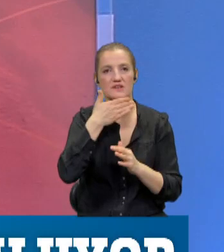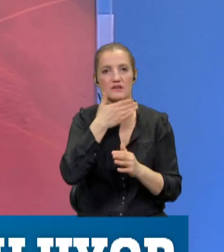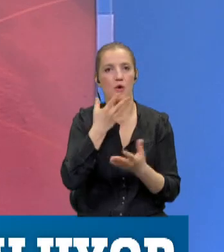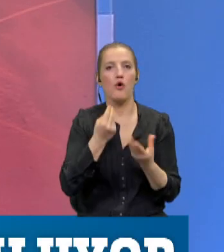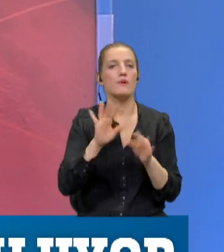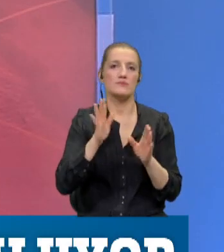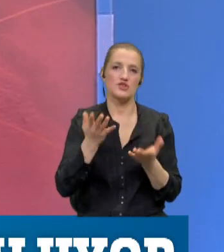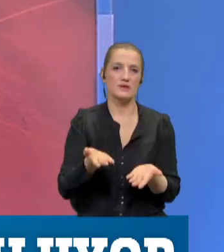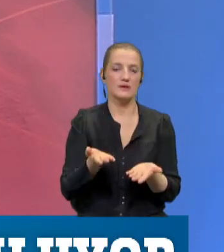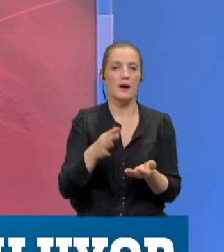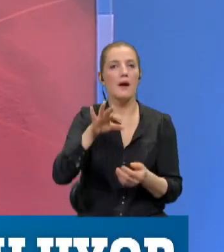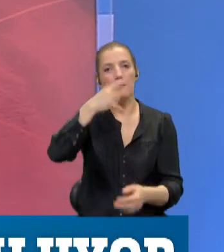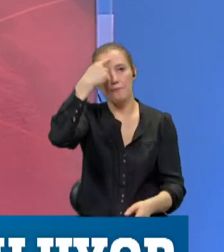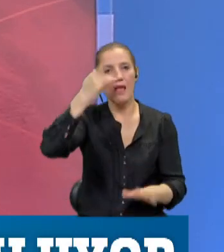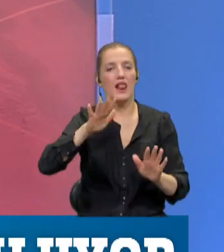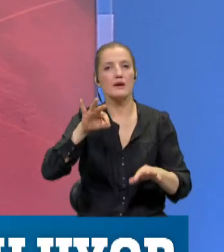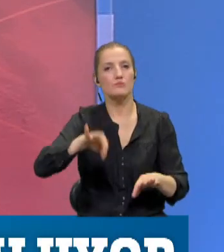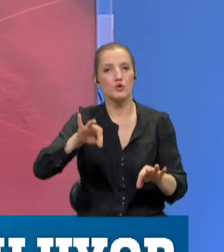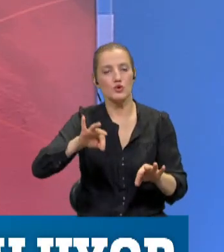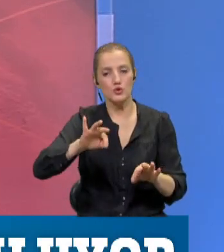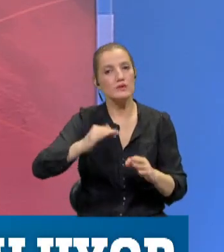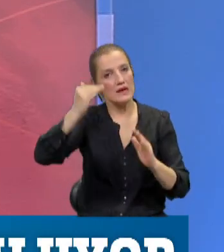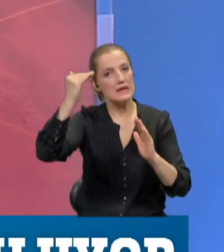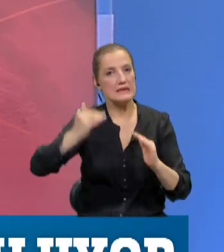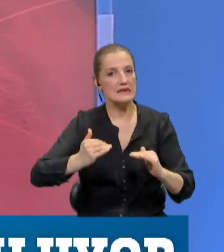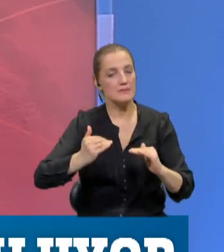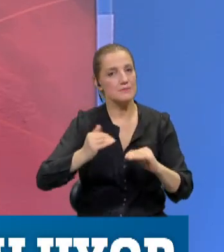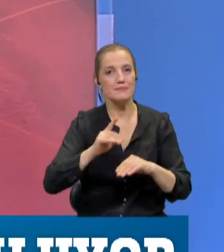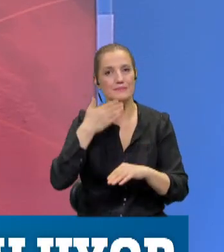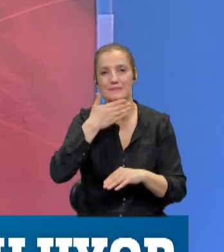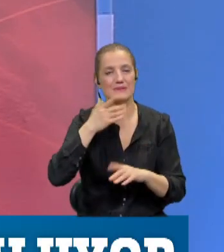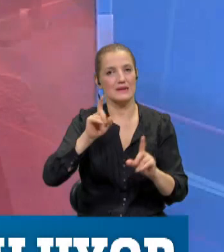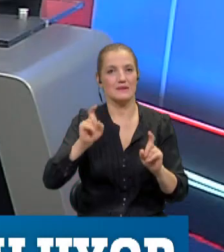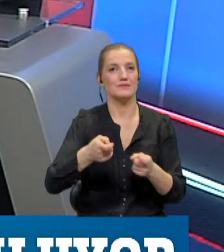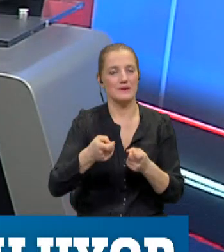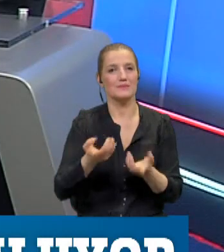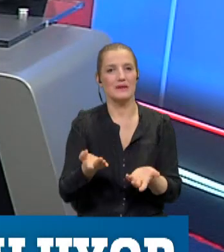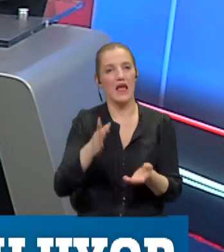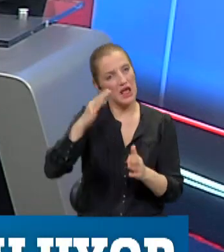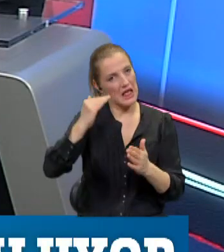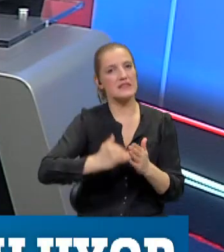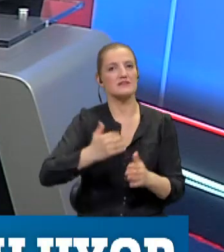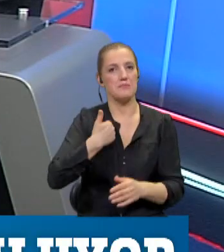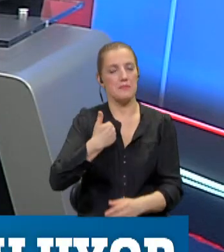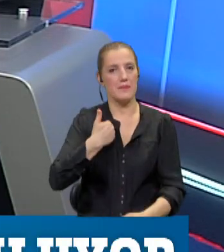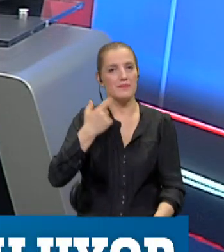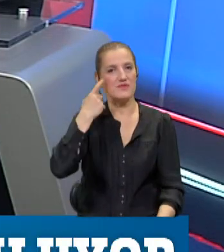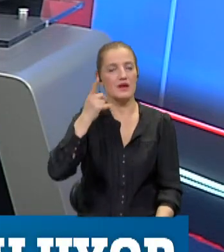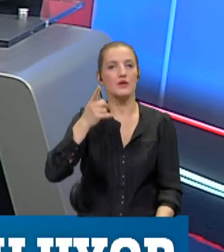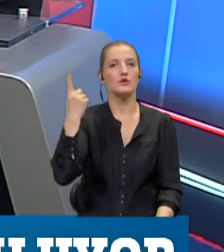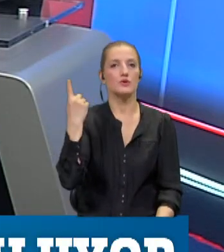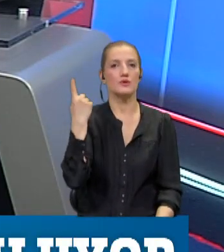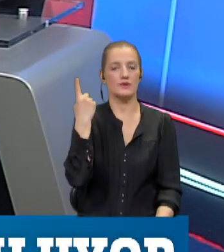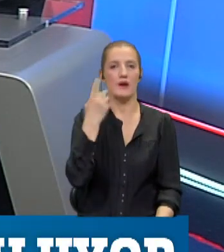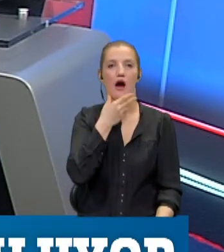olmuyor olmuş olabilir belki Bugünden itibaren bir indirme fırsatını yakalayabilir bence indirsinler yani dün şeyi